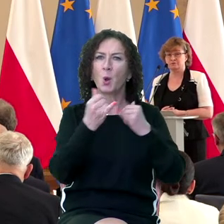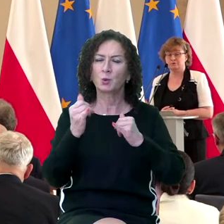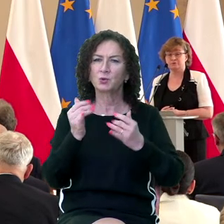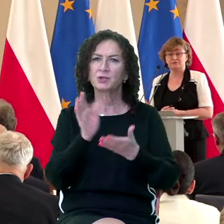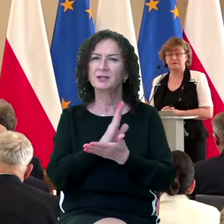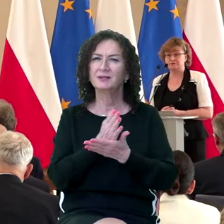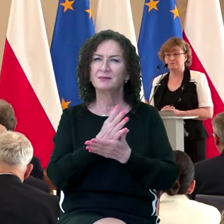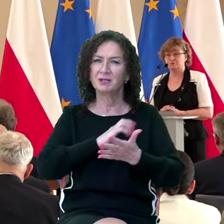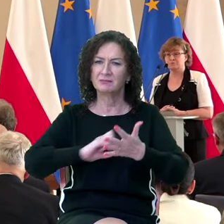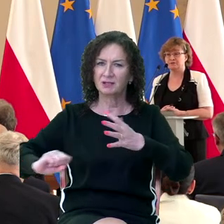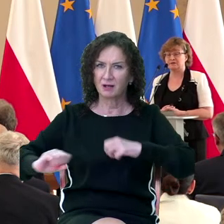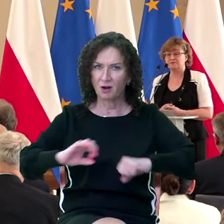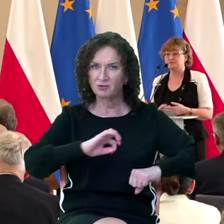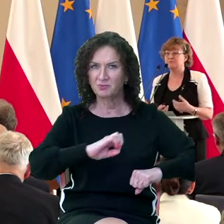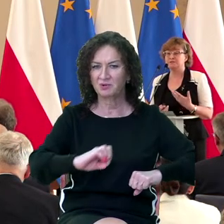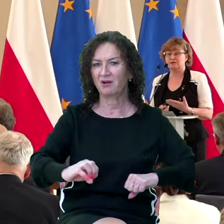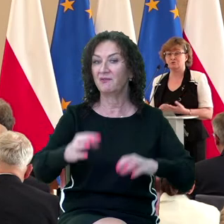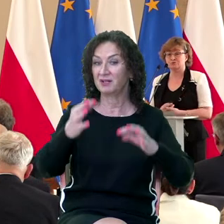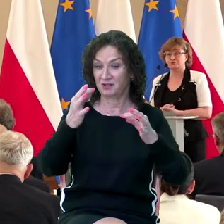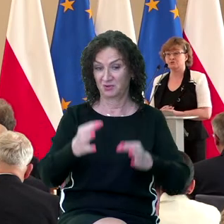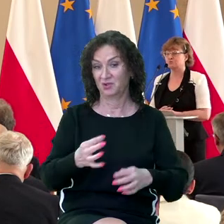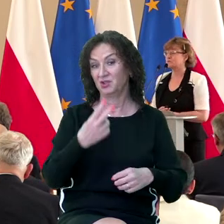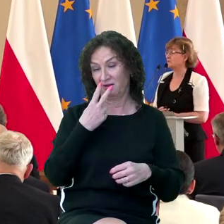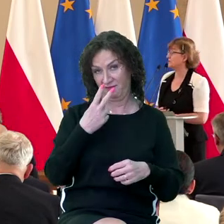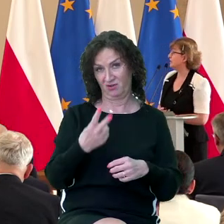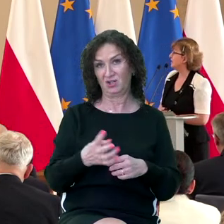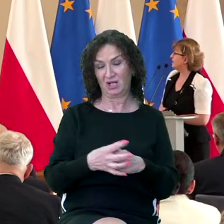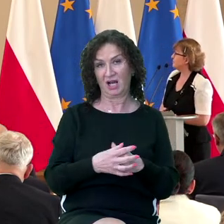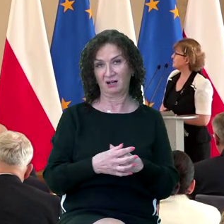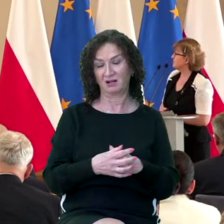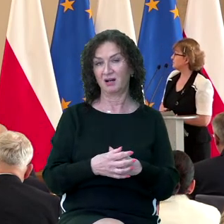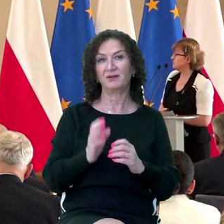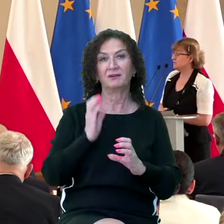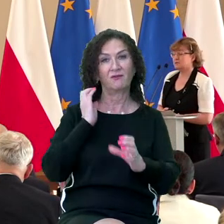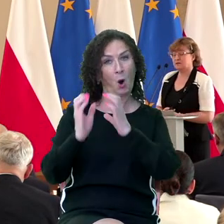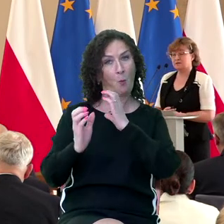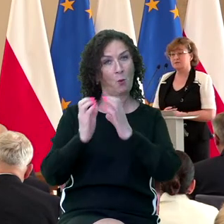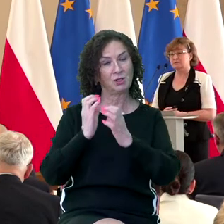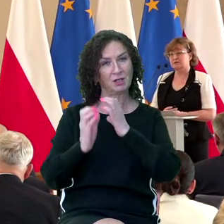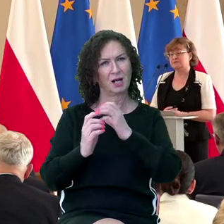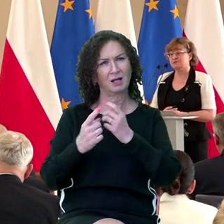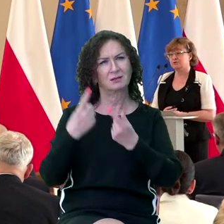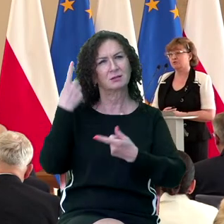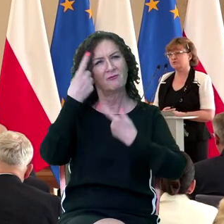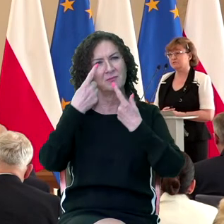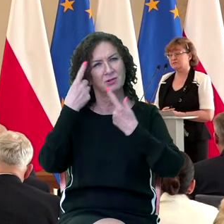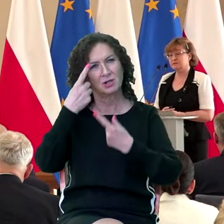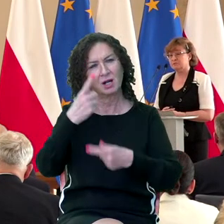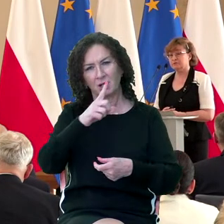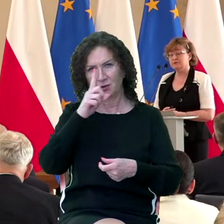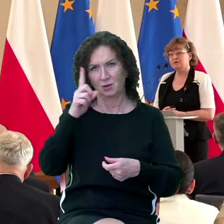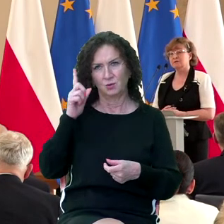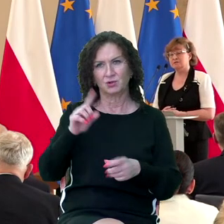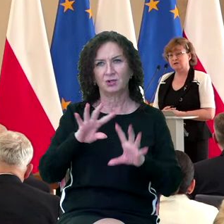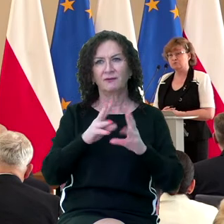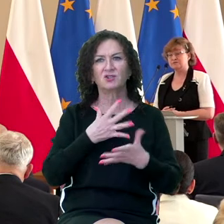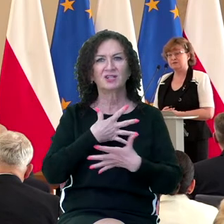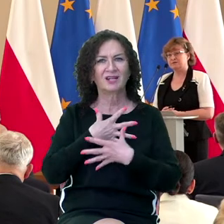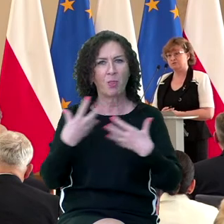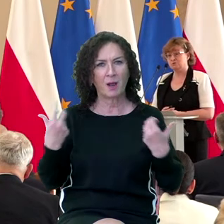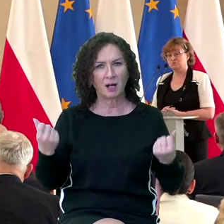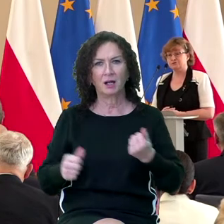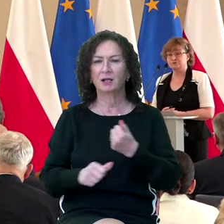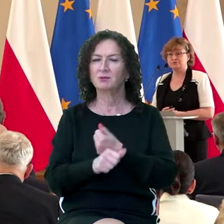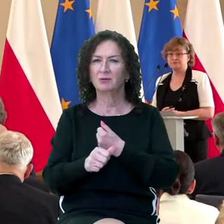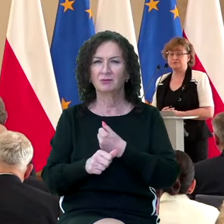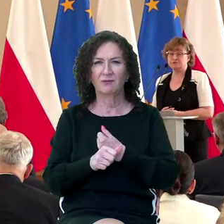tej pory, nawet w komunikacji, w mentalności ludzkiej, więc te wszystkie tragedie na nas się odcisnęły i ta ustawa z